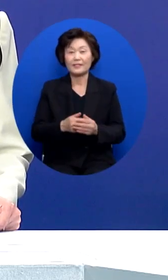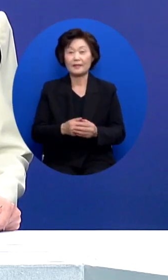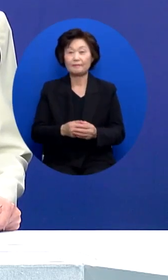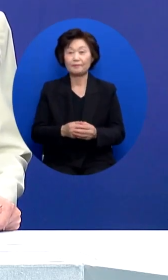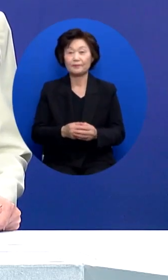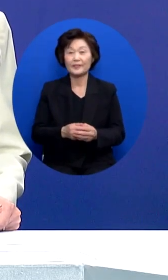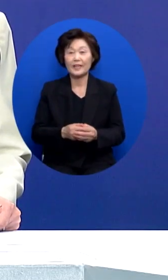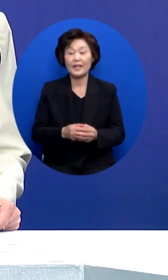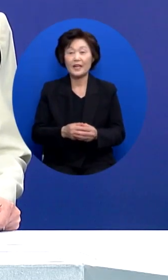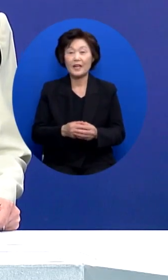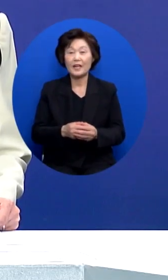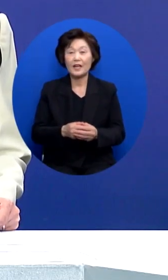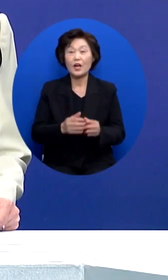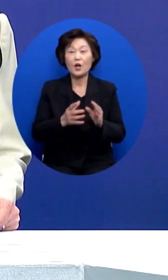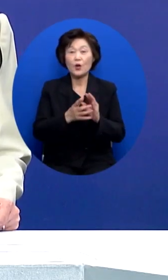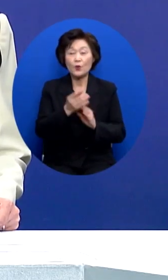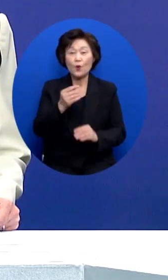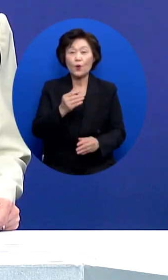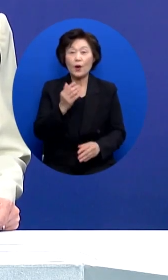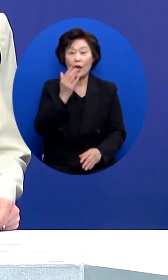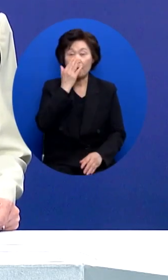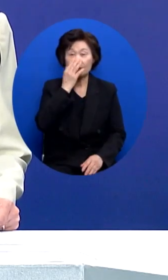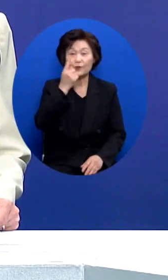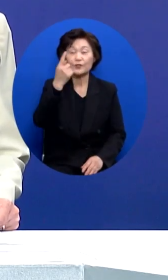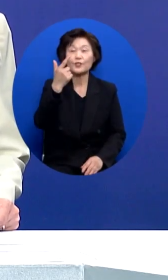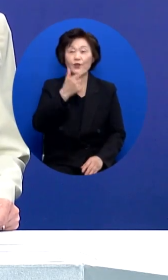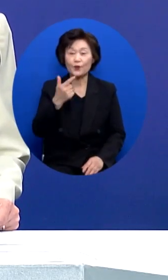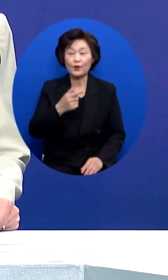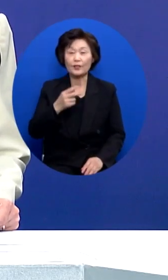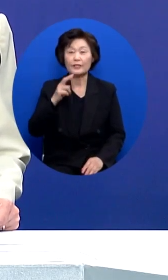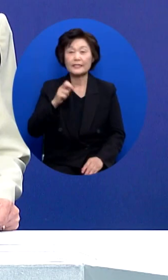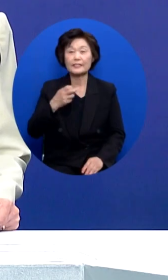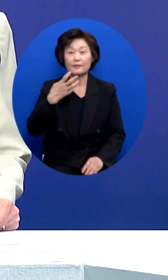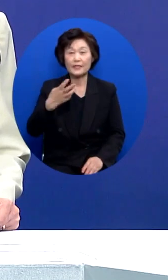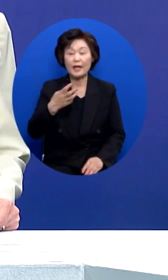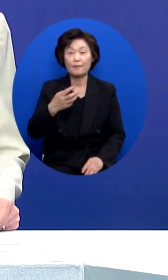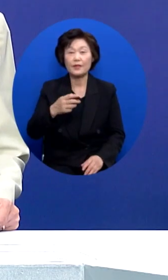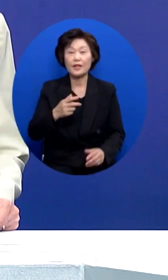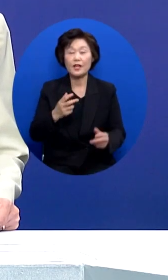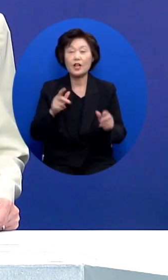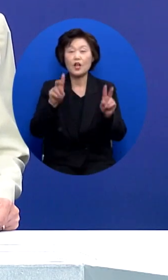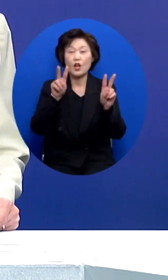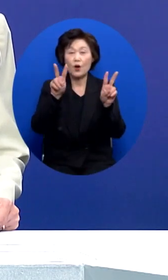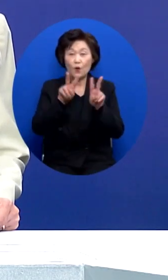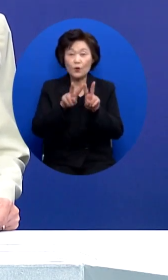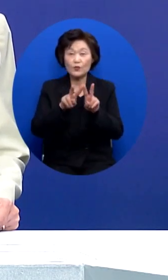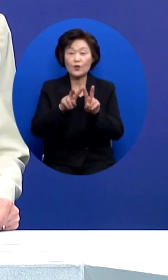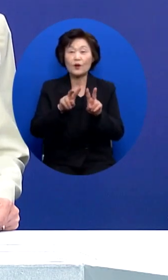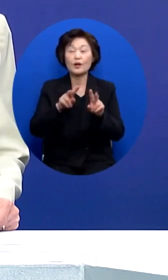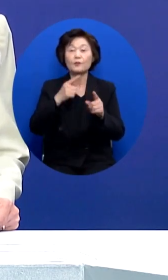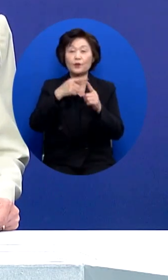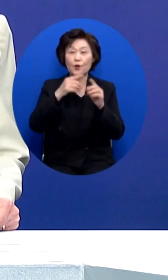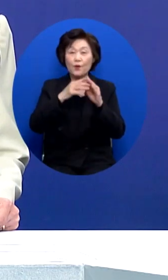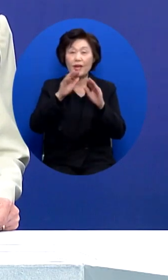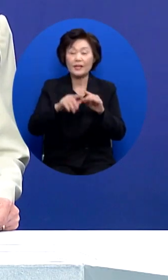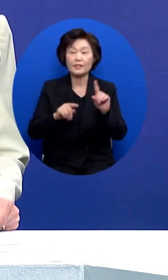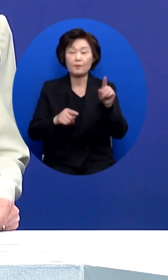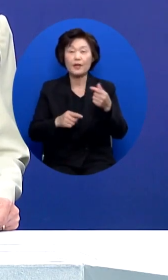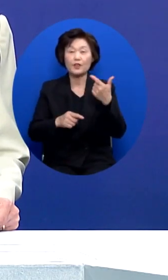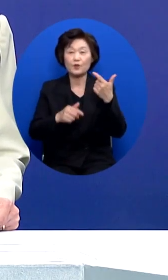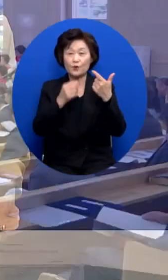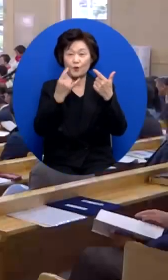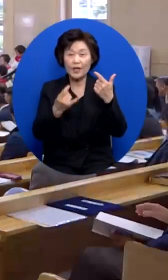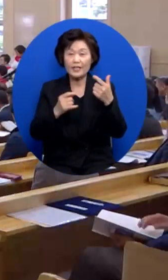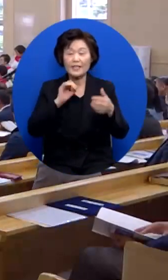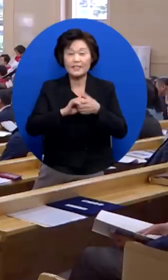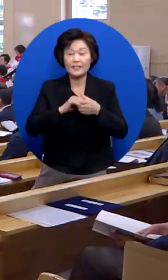대한예수교 장로회 통합 순천노회는 23일 곡성읍 교회에서 제106회 2차 정기노회를 개최했습니다.